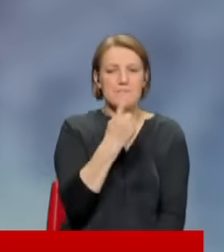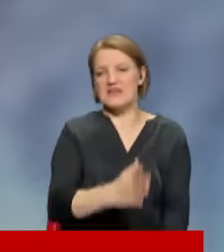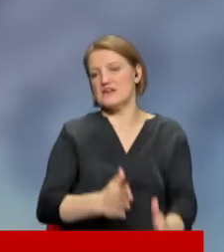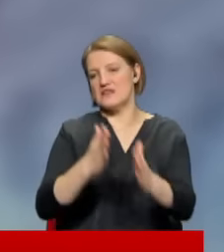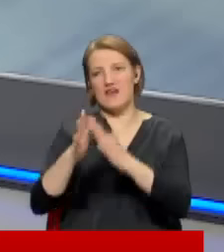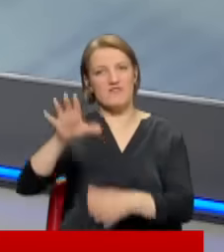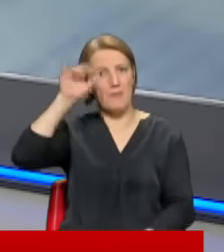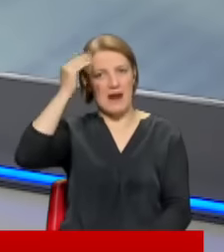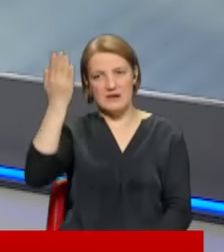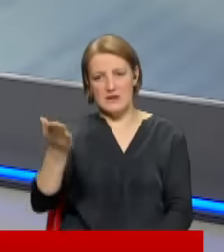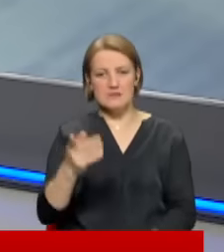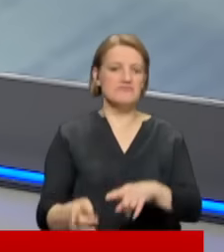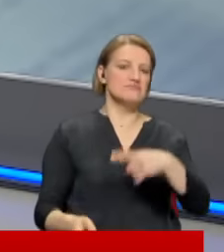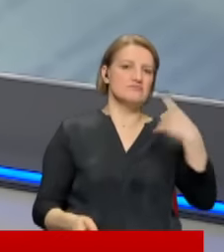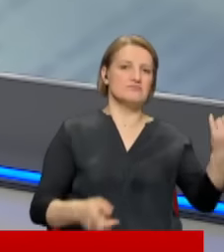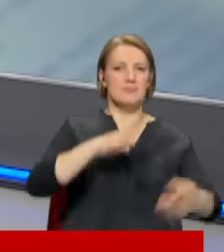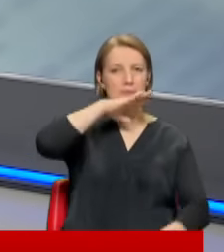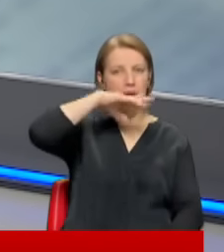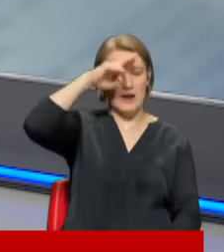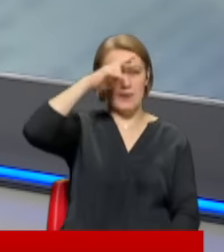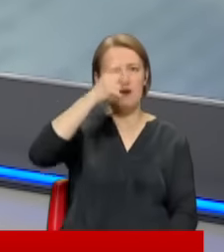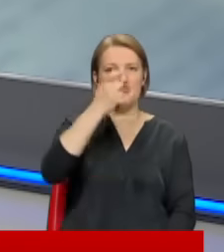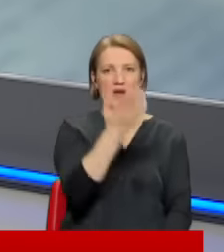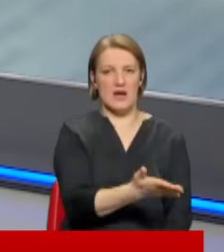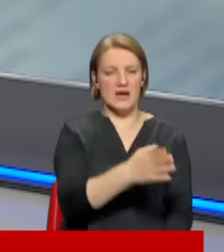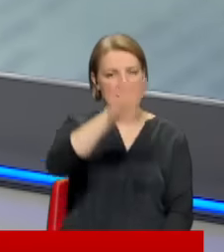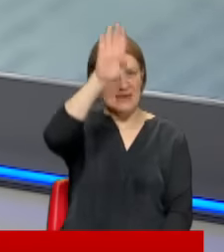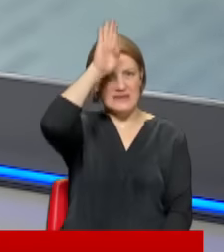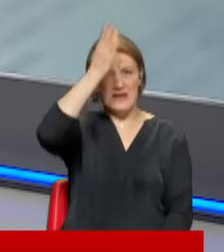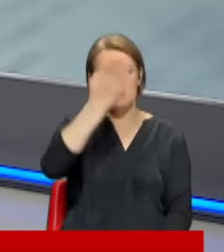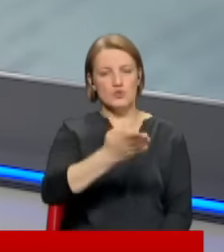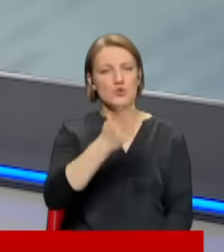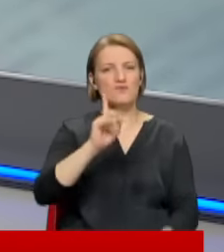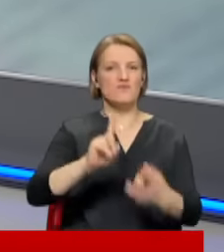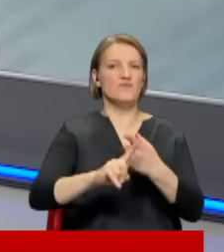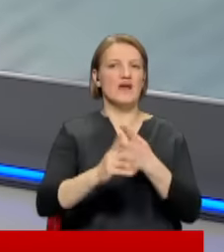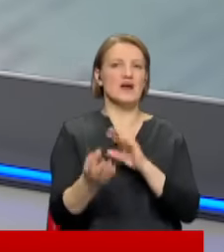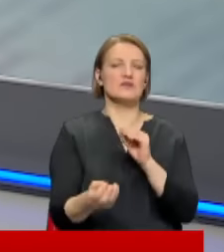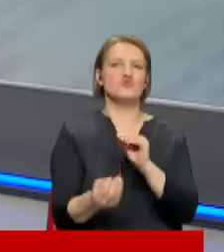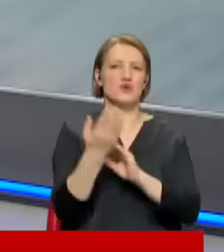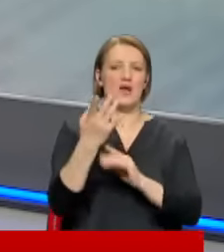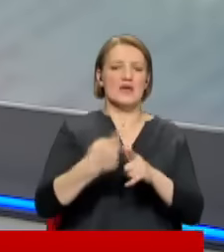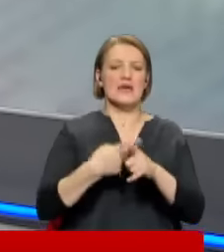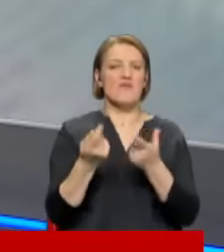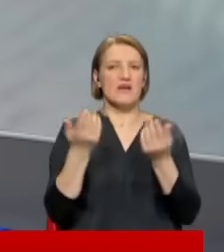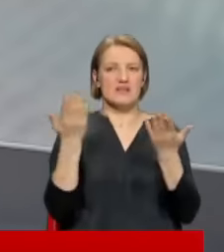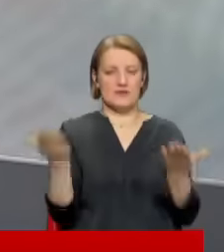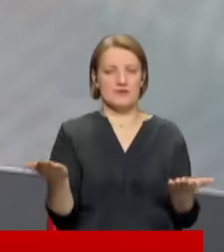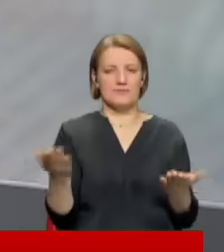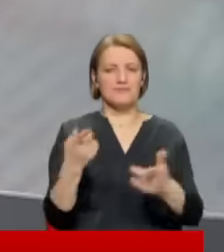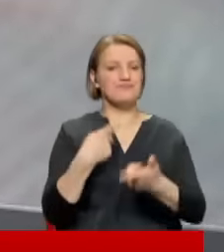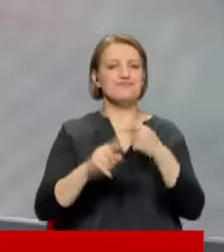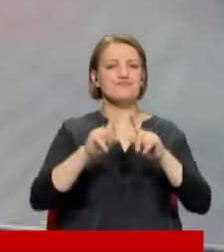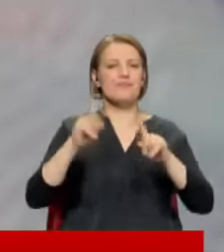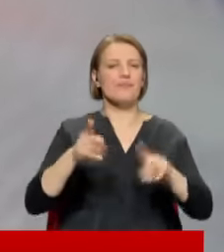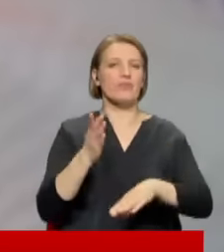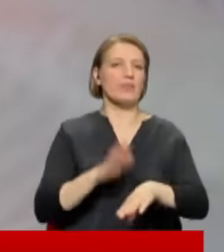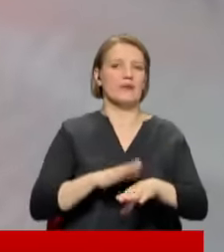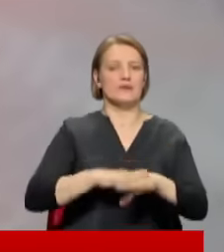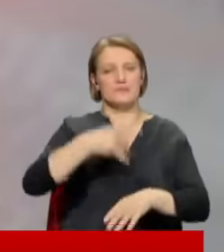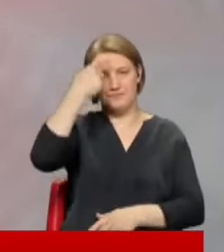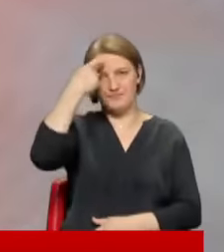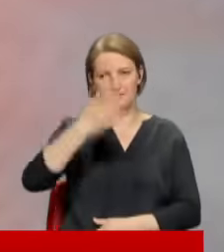tarafta Berlin, diğer tarafta Bayrampaşa, İstanbul ve karşımıza çıkan kira fiyatları, esnaf ne yapacağını